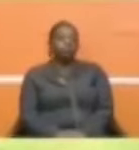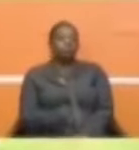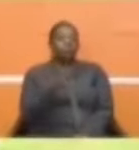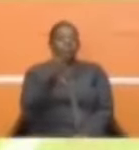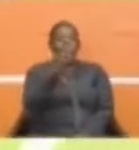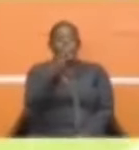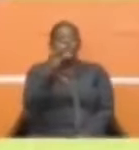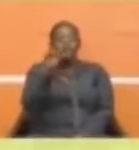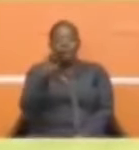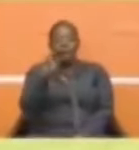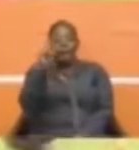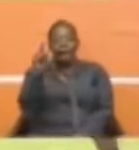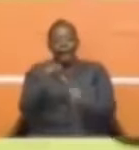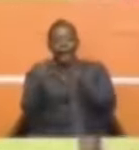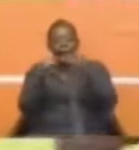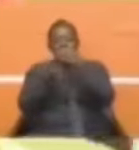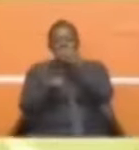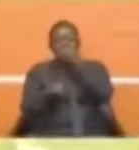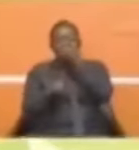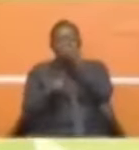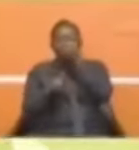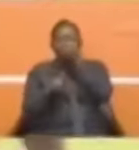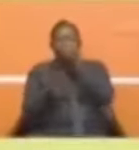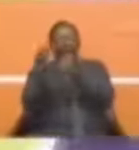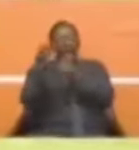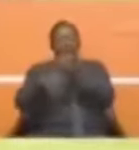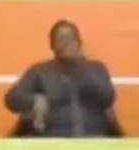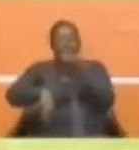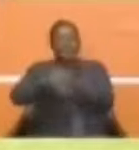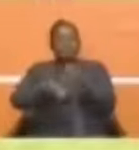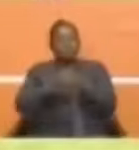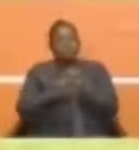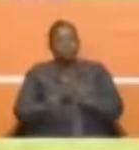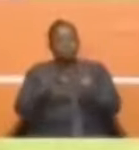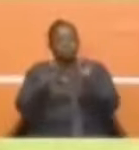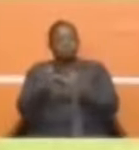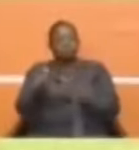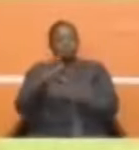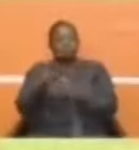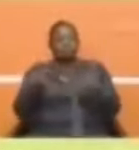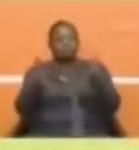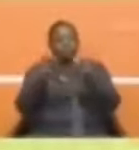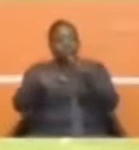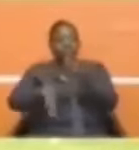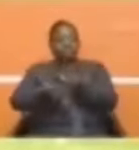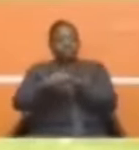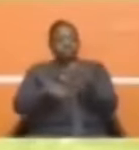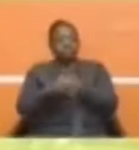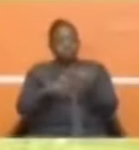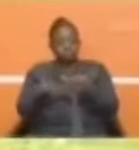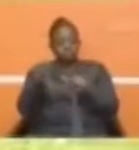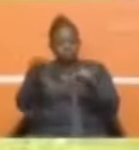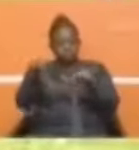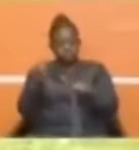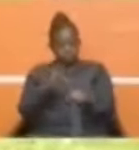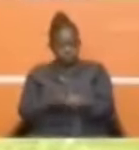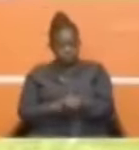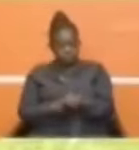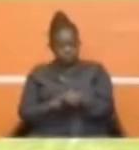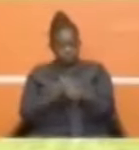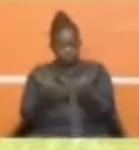UCU efuse timu esoso okwesoga finals z'empaka z'omupiira ogw'ebigereza amatendekero aga waggulu eza University Football League eza sizoni eno.